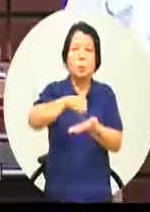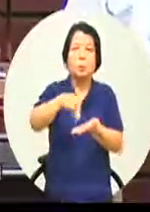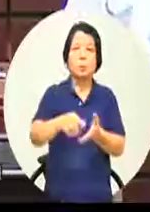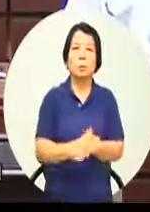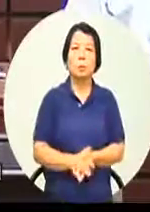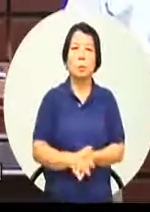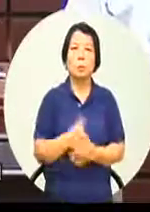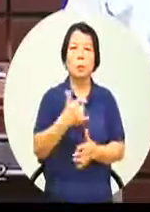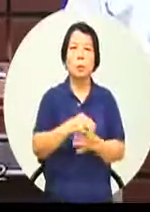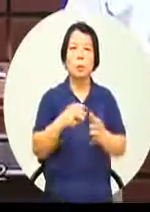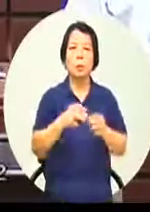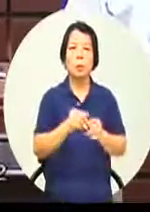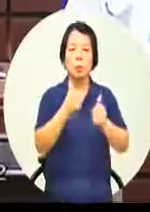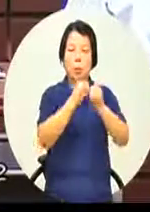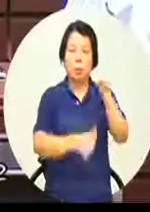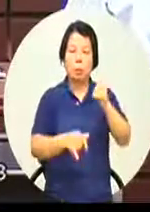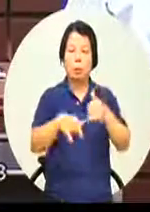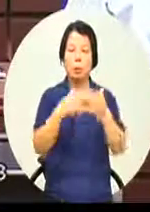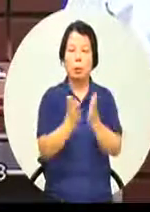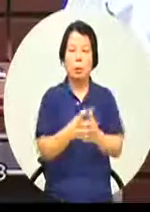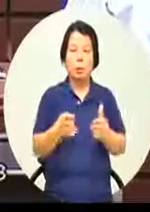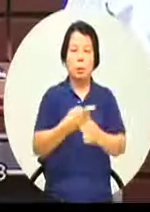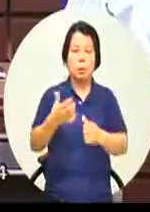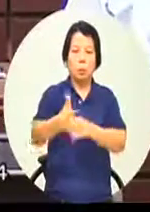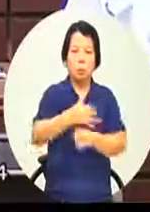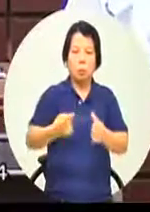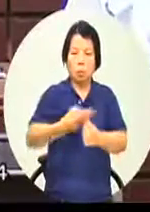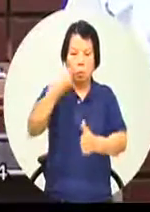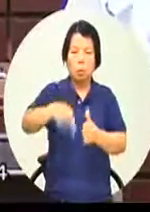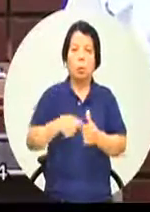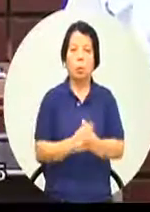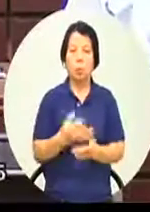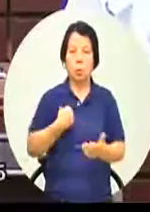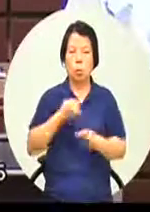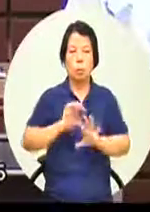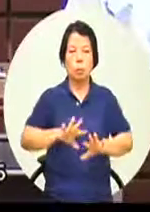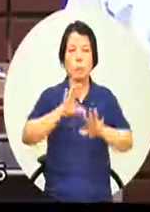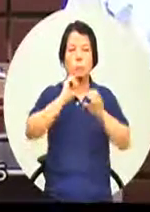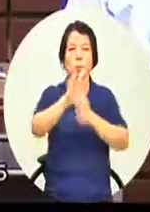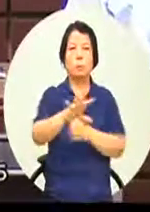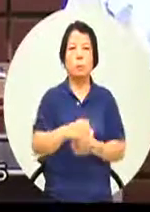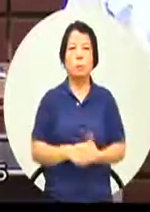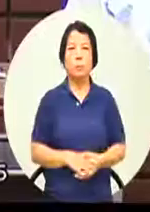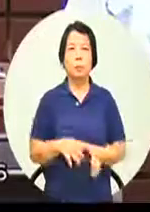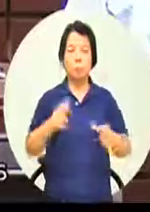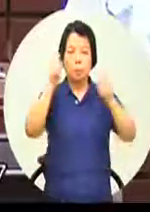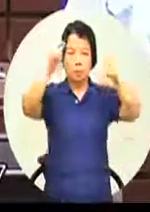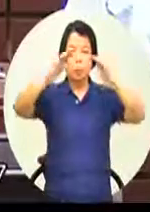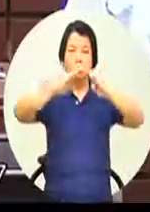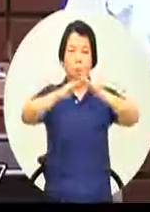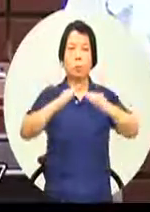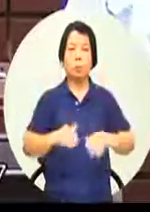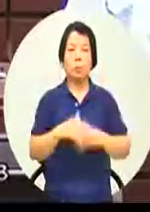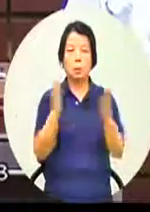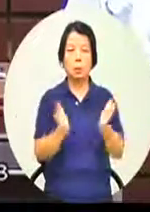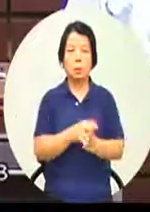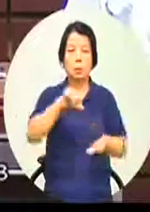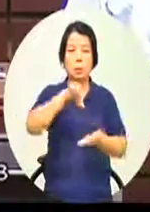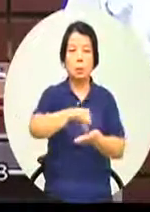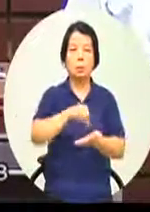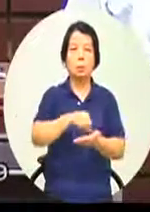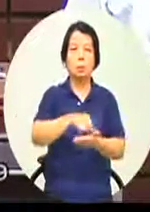产履历面积也是全国第一位。 是， 但是我现在要跟张岩报告的就是说，高雄市所有的耕地里